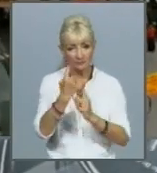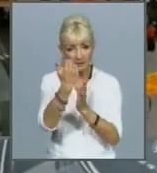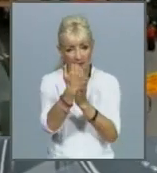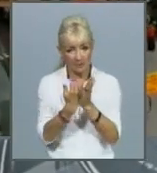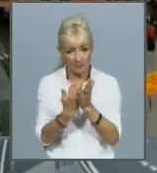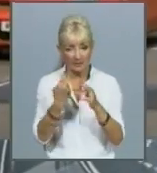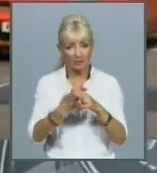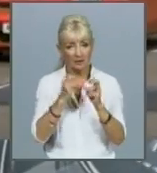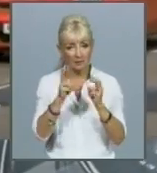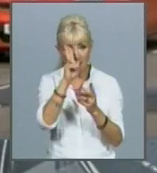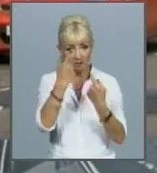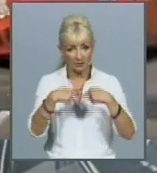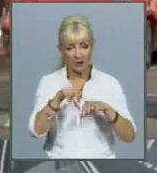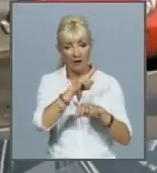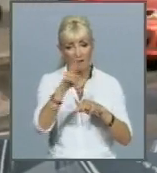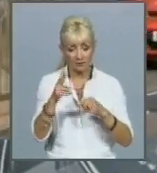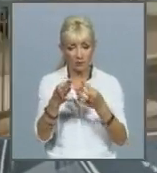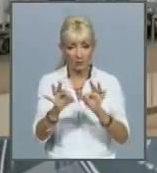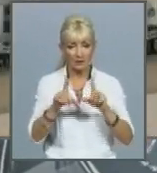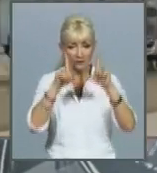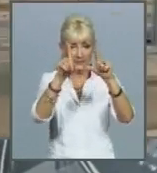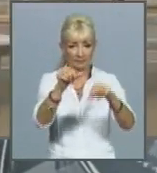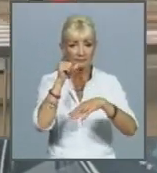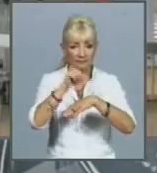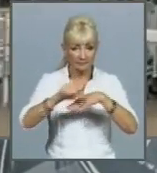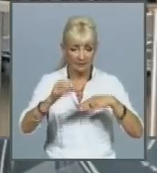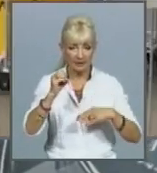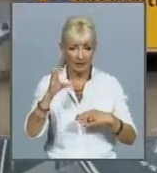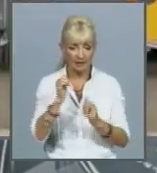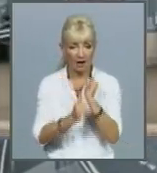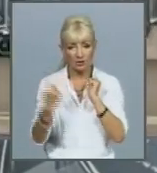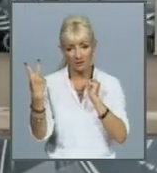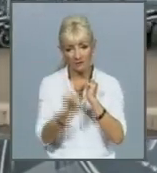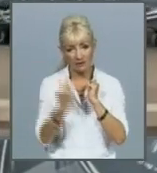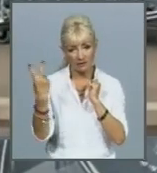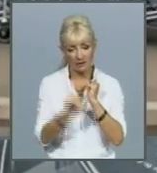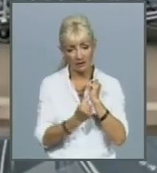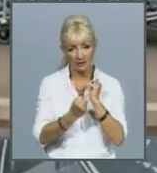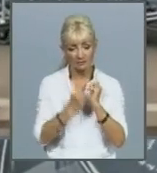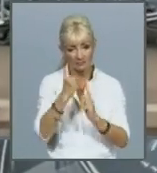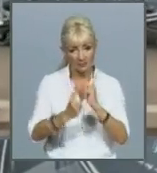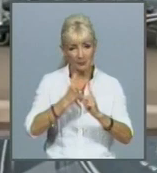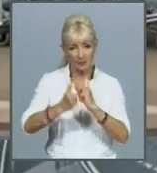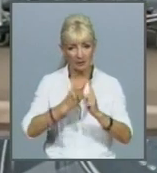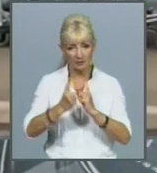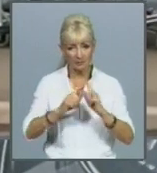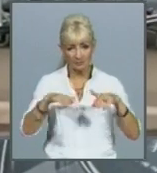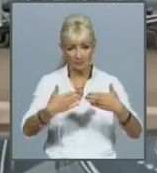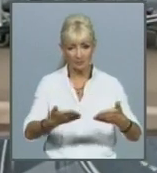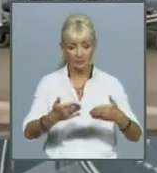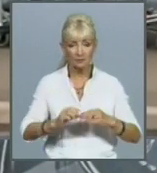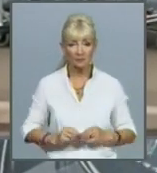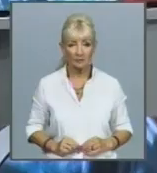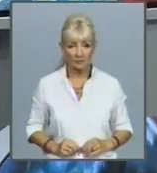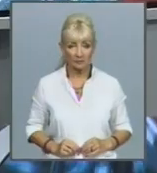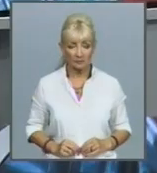безпечних держав, яким дозволено перетинати кордони ЄС кожні 2 тижні. Юлія Біла та Євген Клочко, Харківські «Ізвєстія».